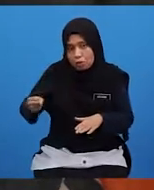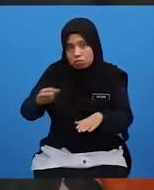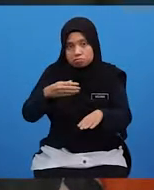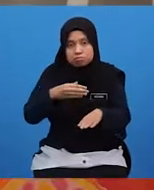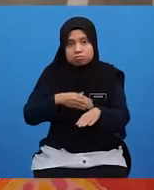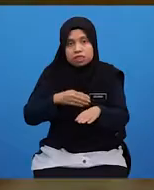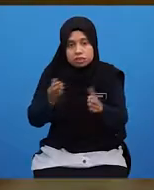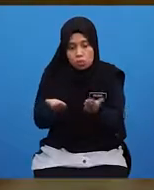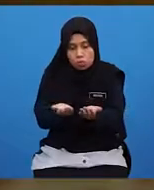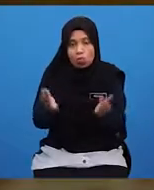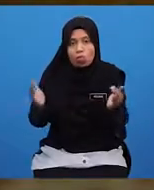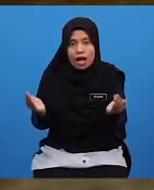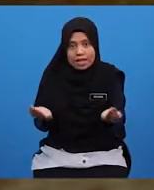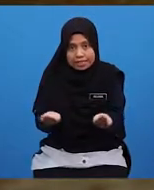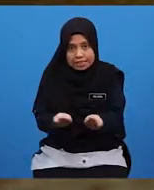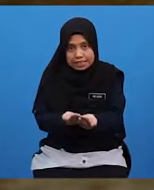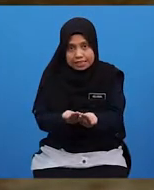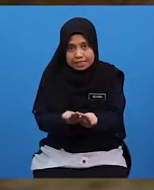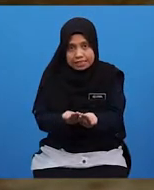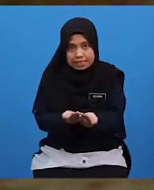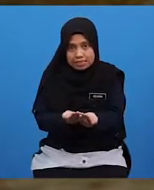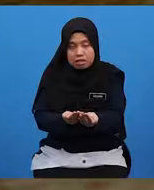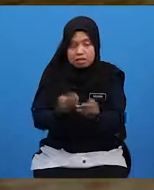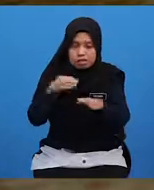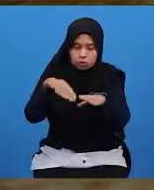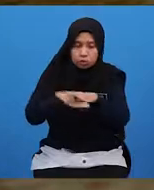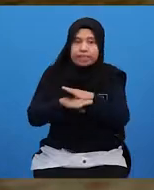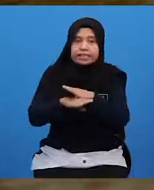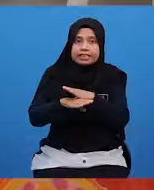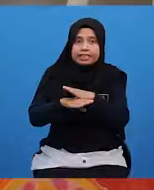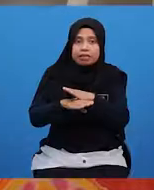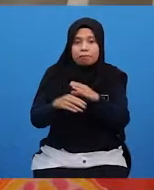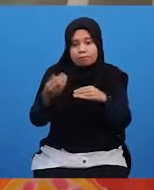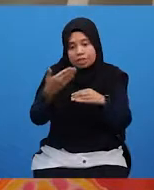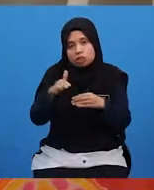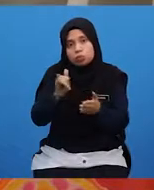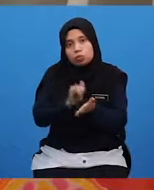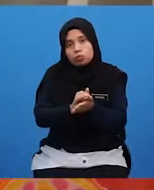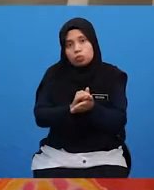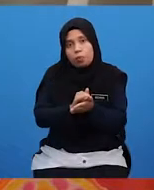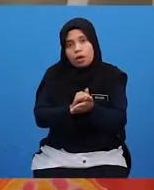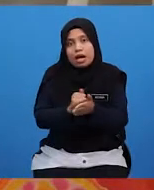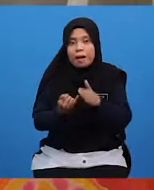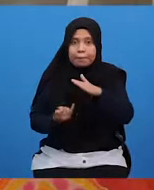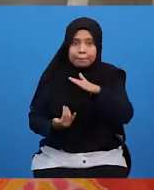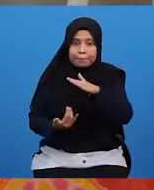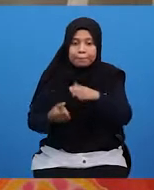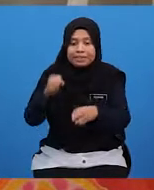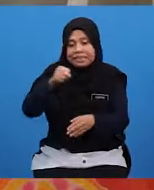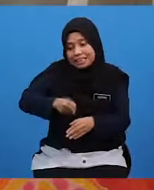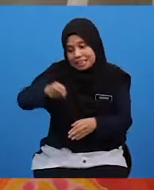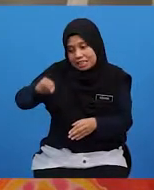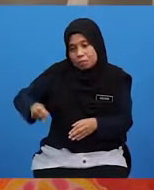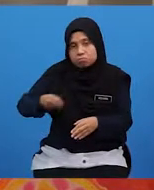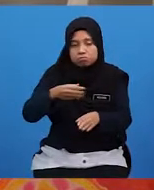kuali. Letakkan blok ataupun sarang bunga di dalam kuali dan kemudian siap sedia untuk ditekap